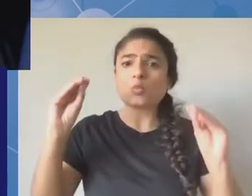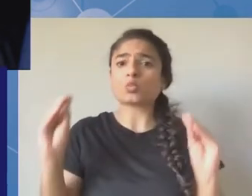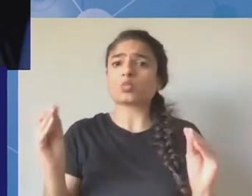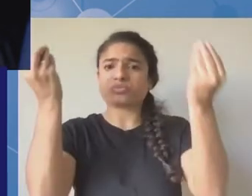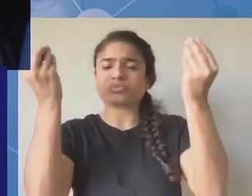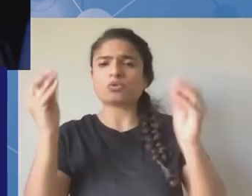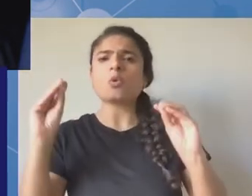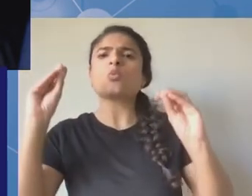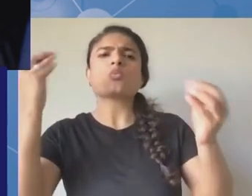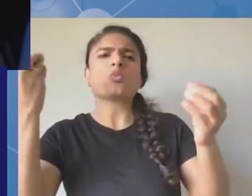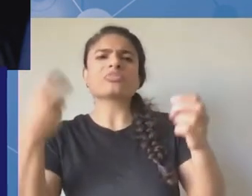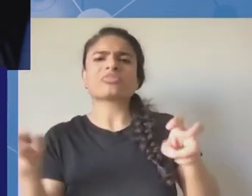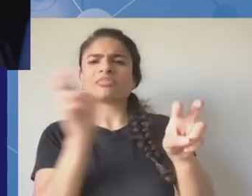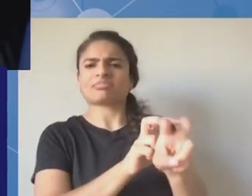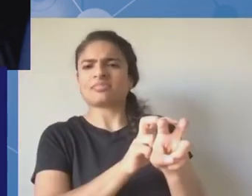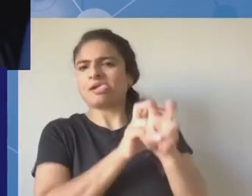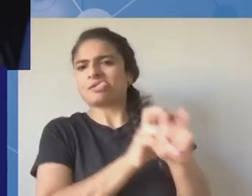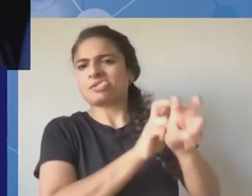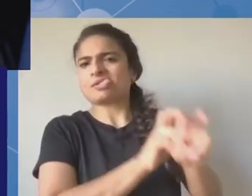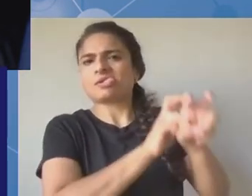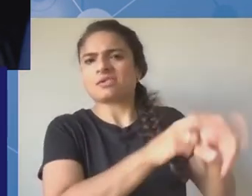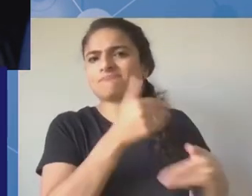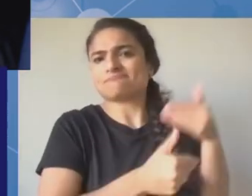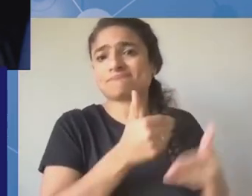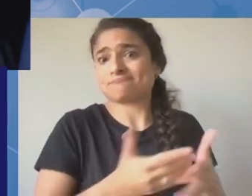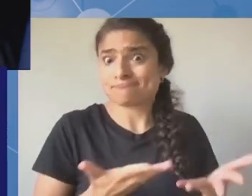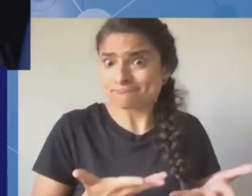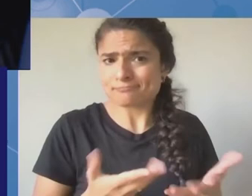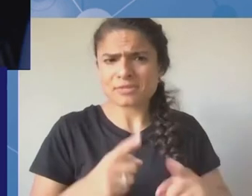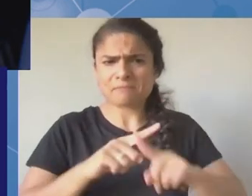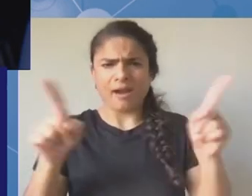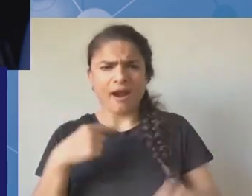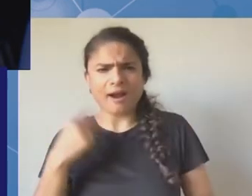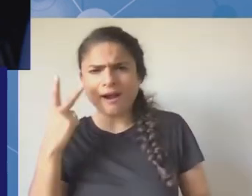وسوف أتحدث أو أعلق عما